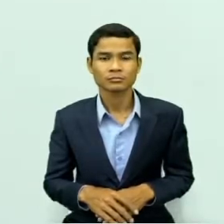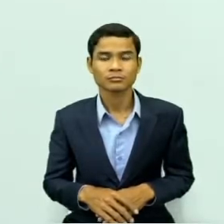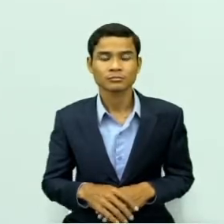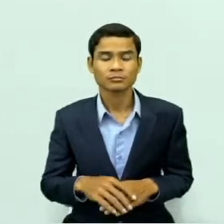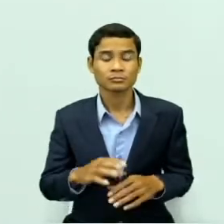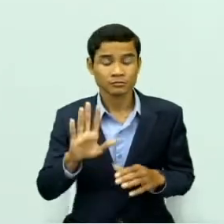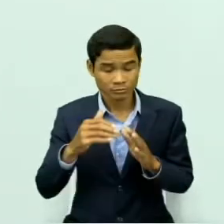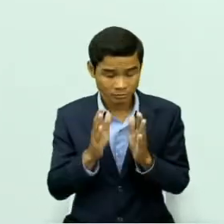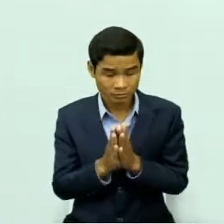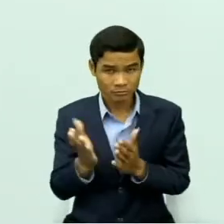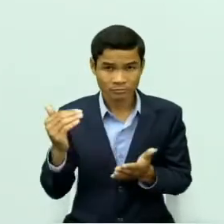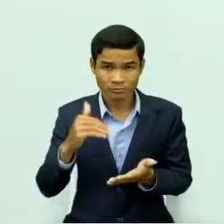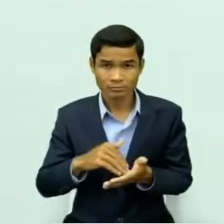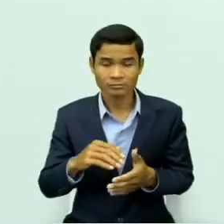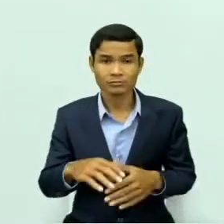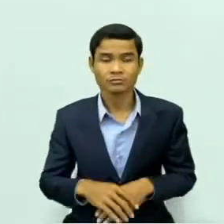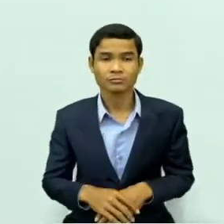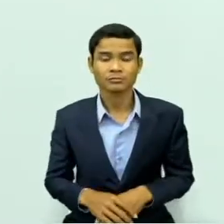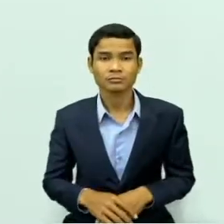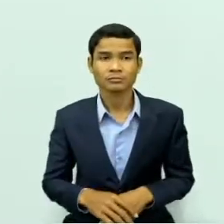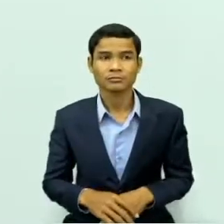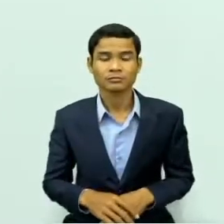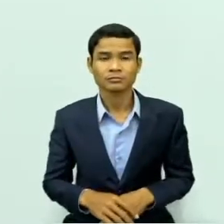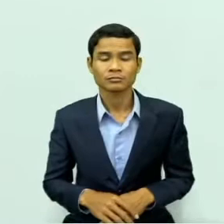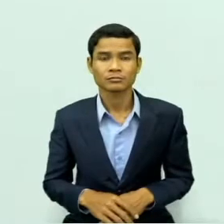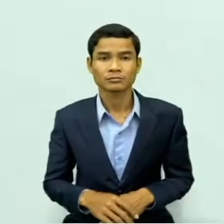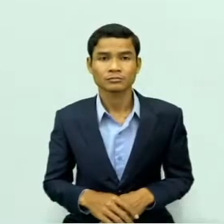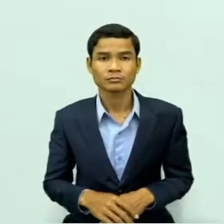Chà, con mà đang tiết.